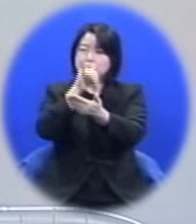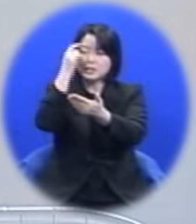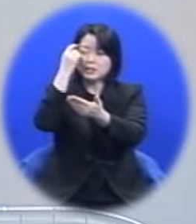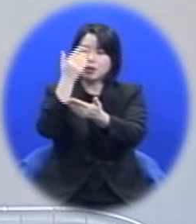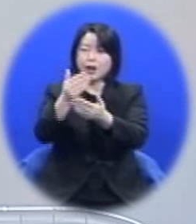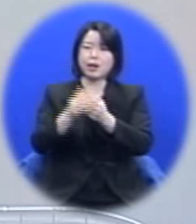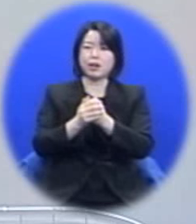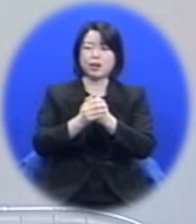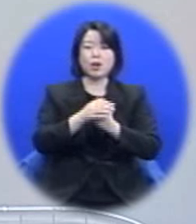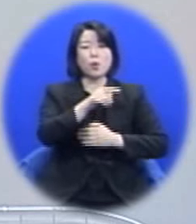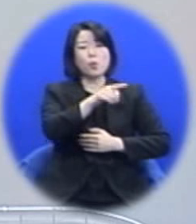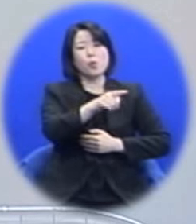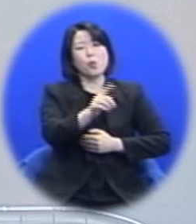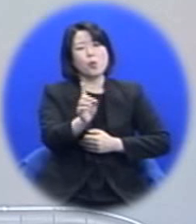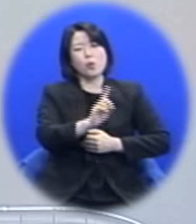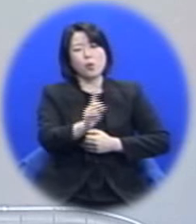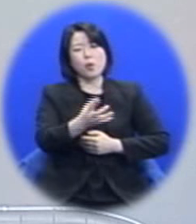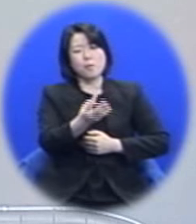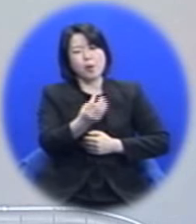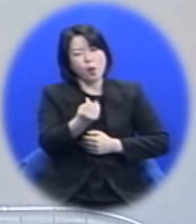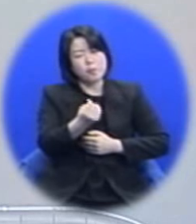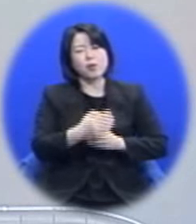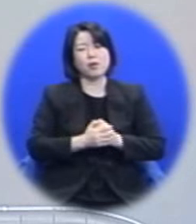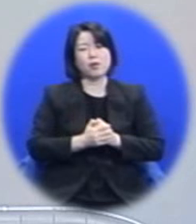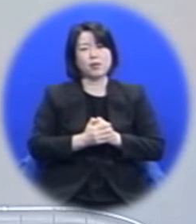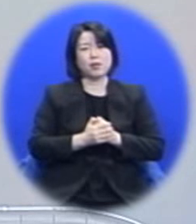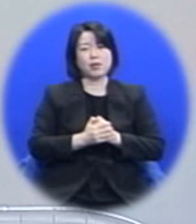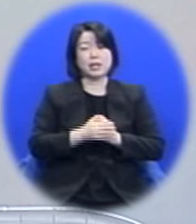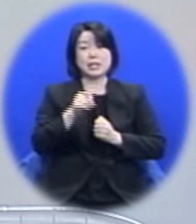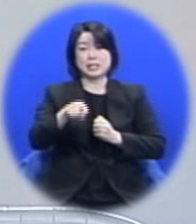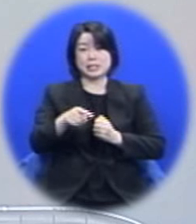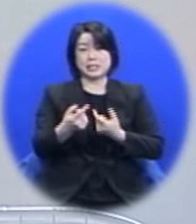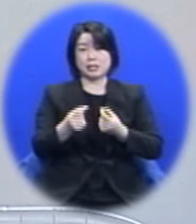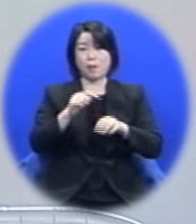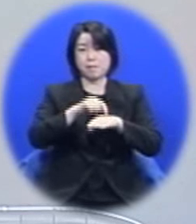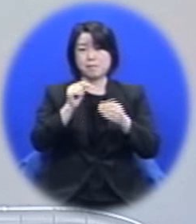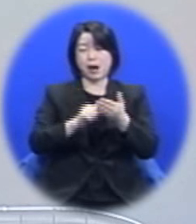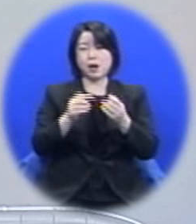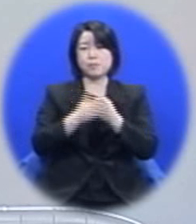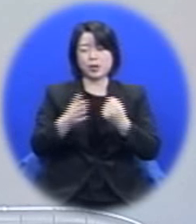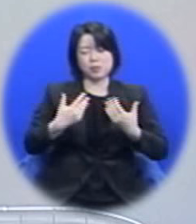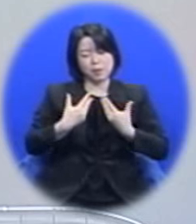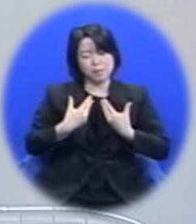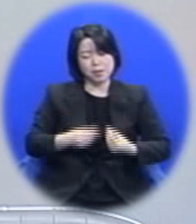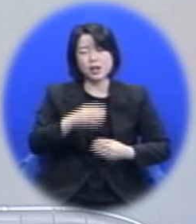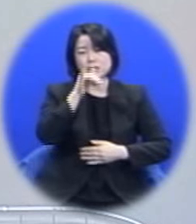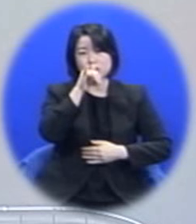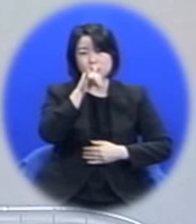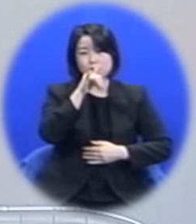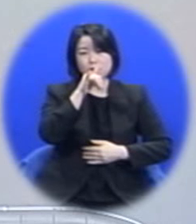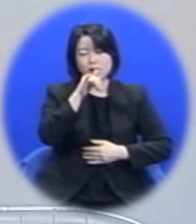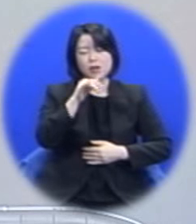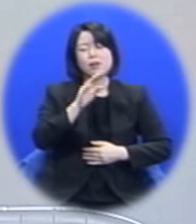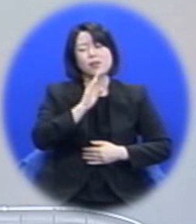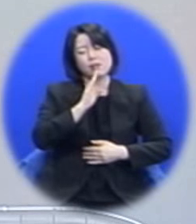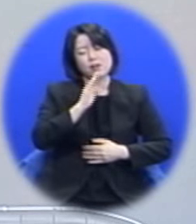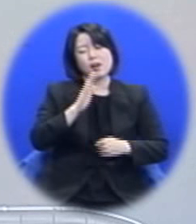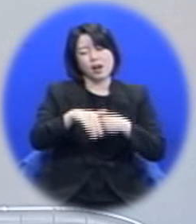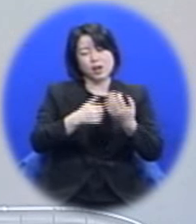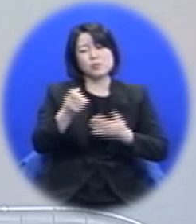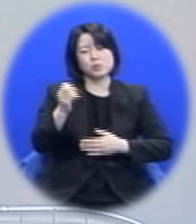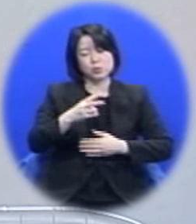벌써 몇 번째야? 이런 마음에 낙심이 오는 겁니다. 그래 하나님이 또 용서해 주실 리